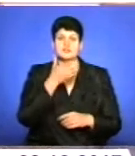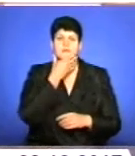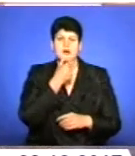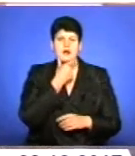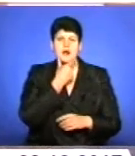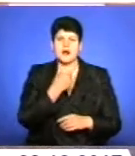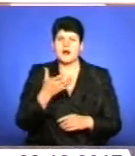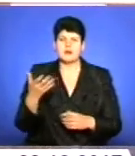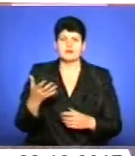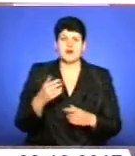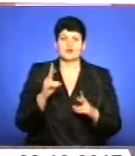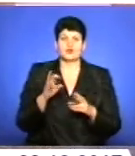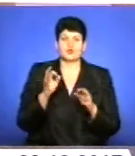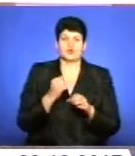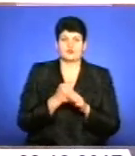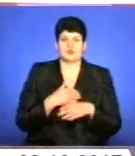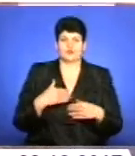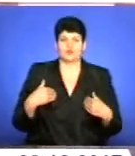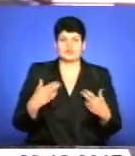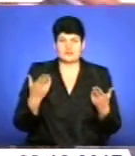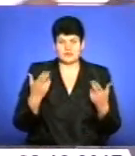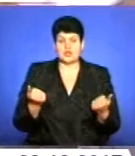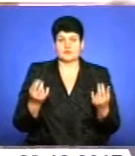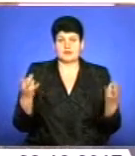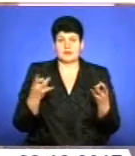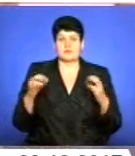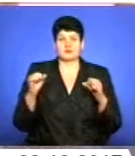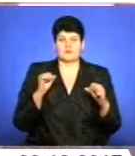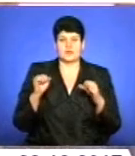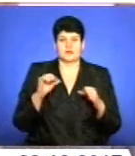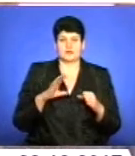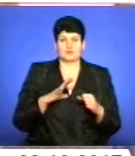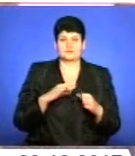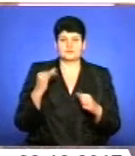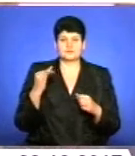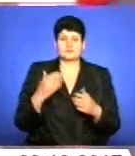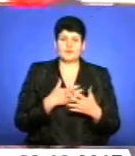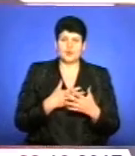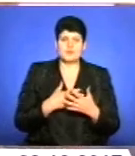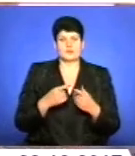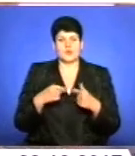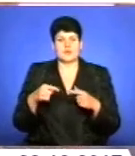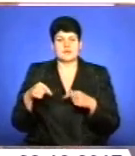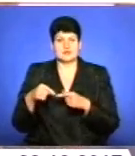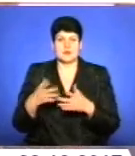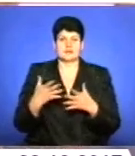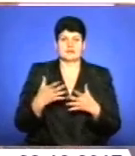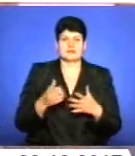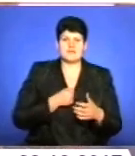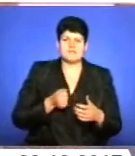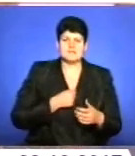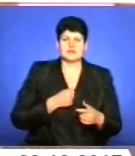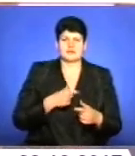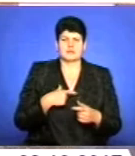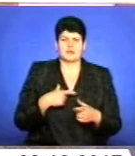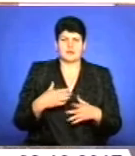а ніхто нічого не хоче робити тут. Ну, звичайно, тут повинна влада десь зацікавитися, ці громадські організації, не бити себе груди, казати, який